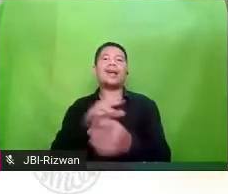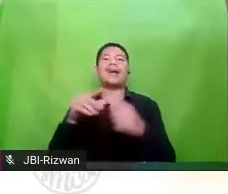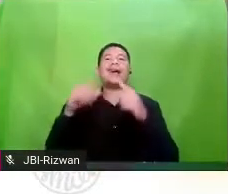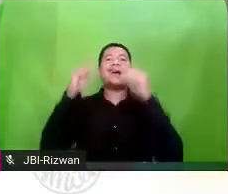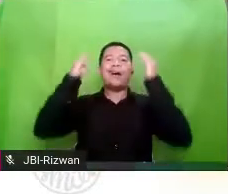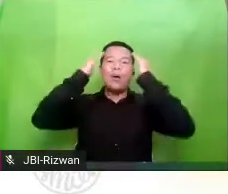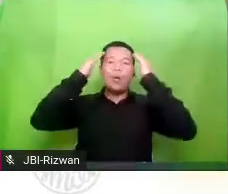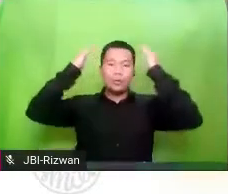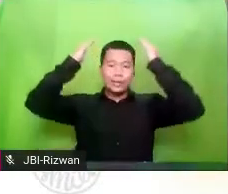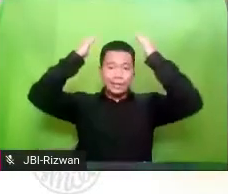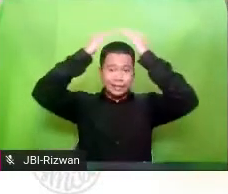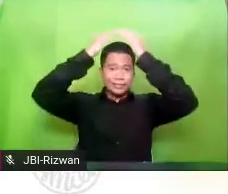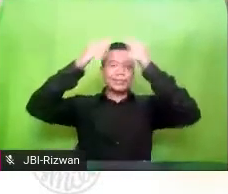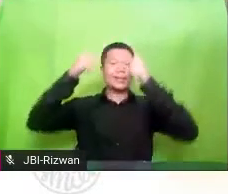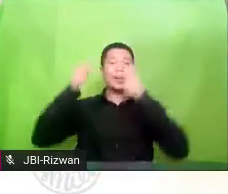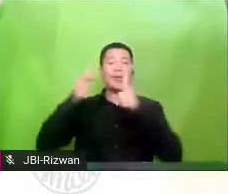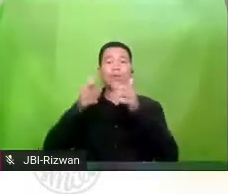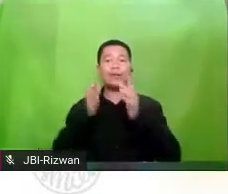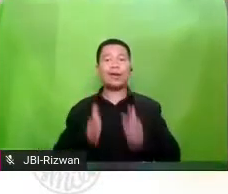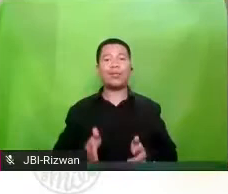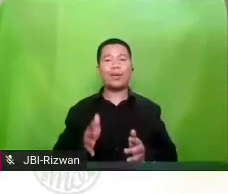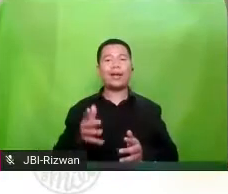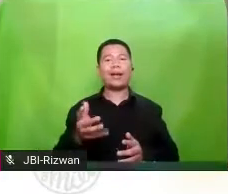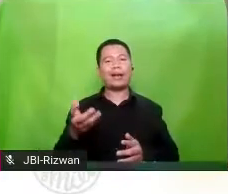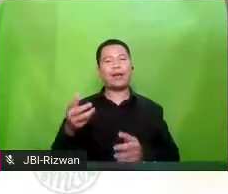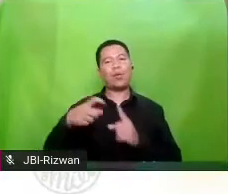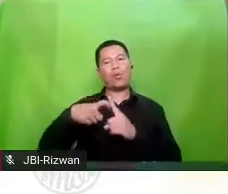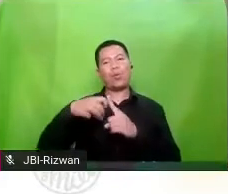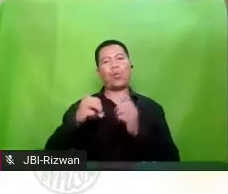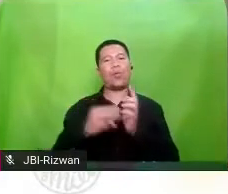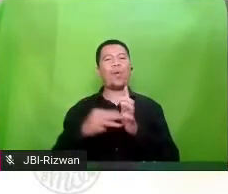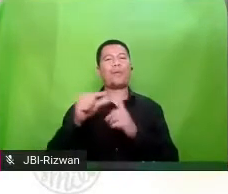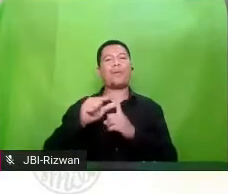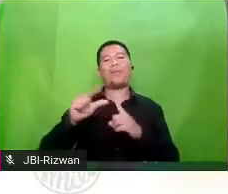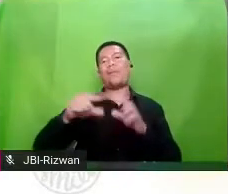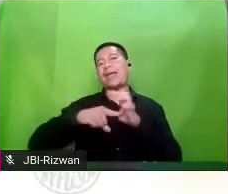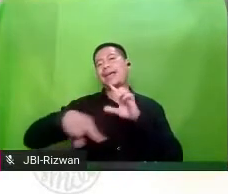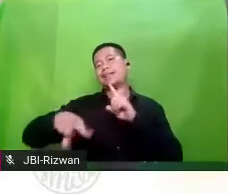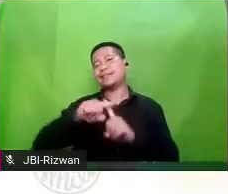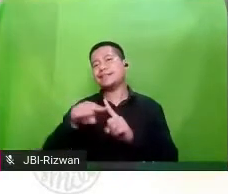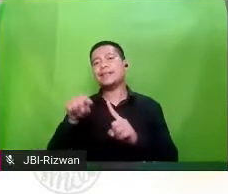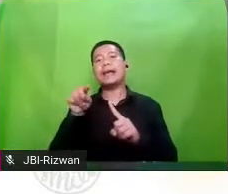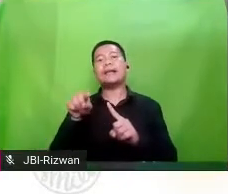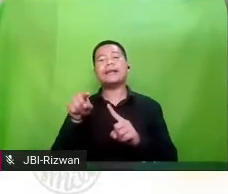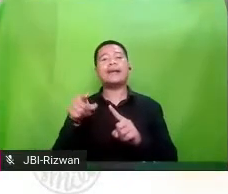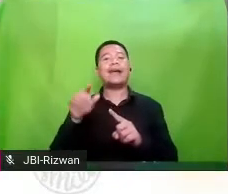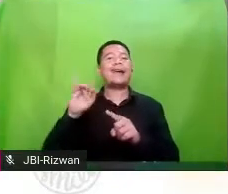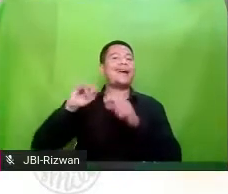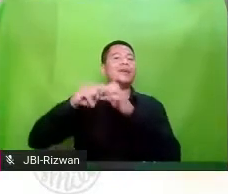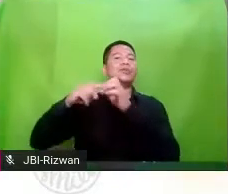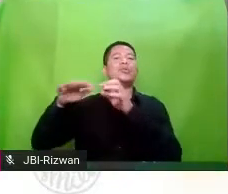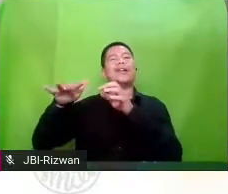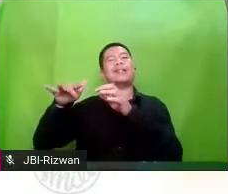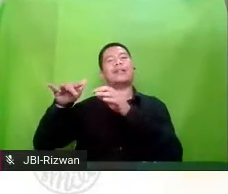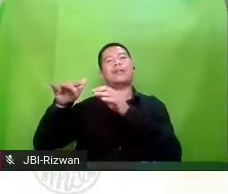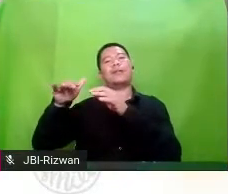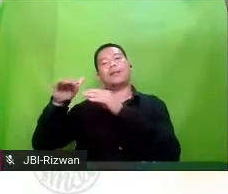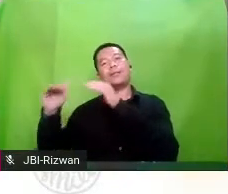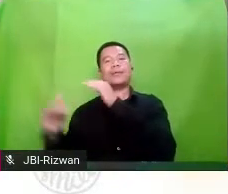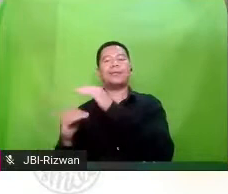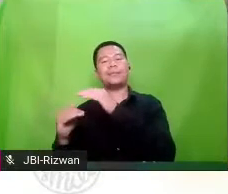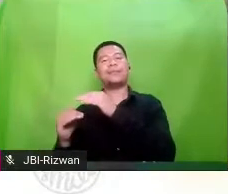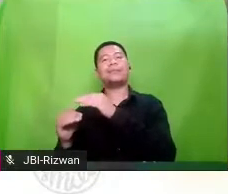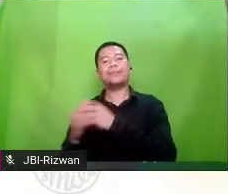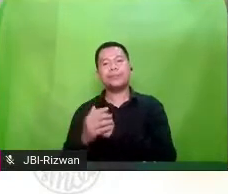bentuk gangguan perilaku yang kompleks kita dapatkan pada bentuk yang IQ-nya di bawah normal, ya, pada bentuk yang